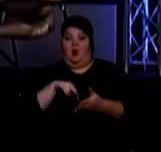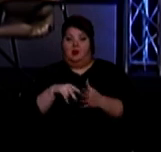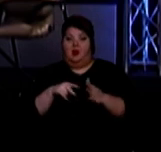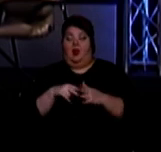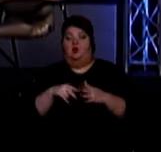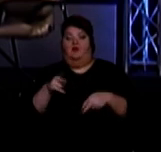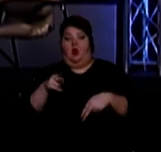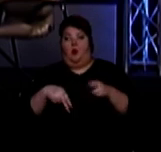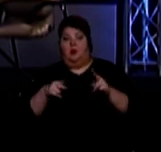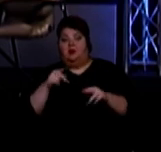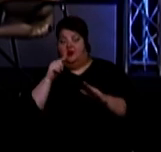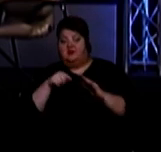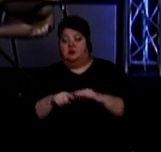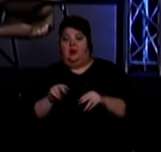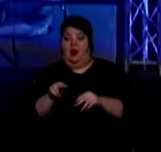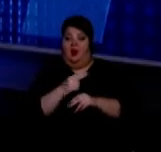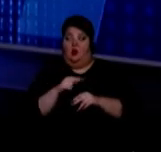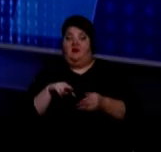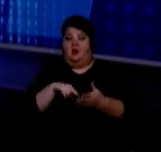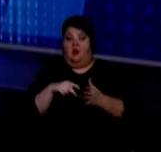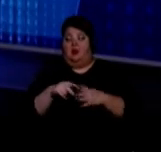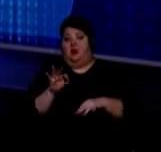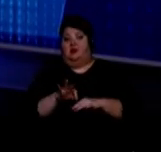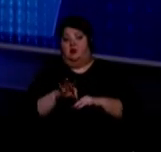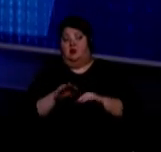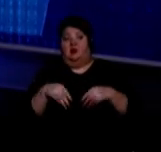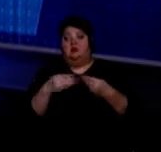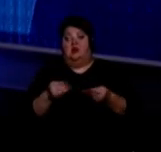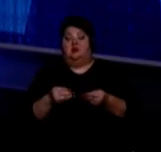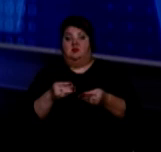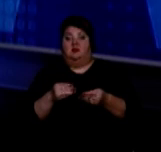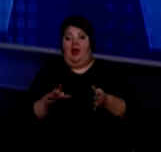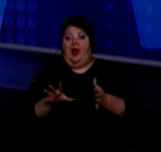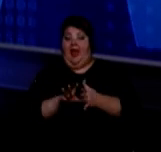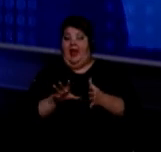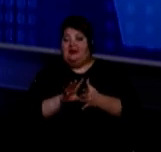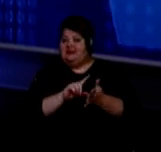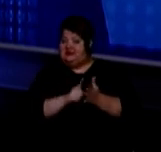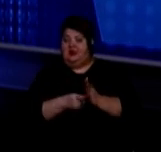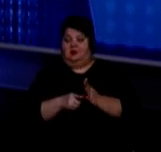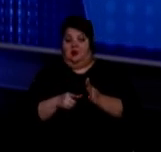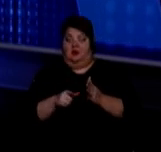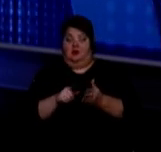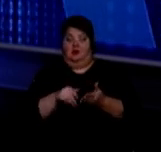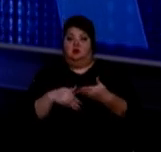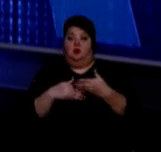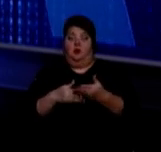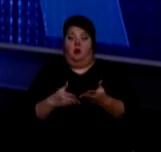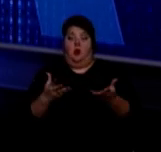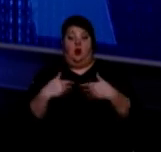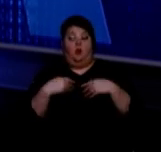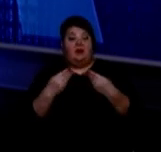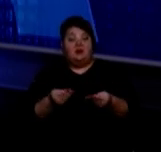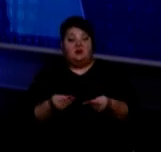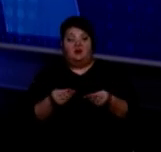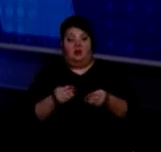втручання, лікування планових хворих, тільки надавалася іскрена невідкладна допомога, яку ми надавали